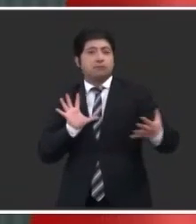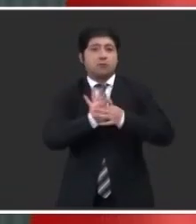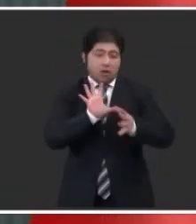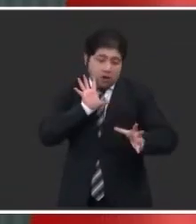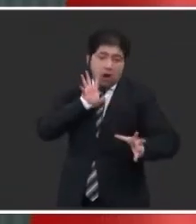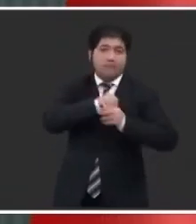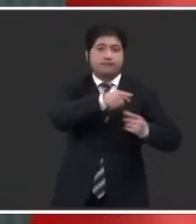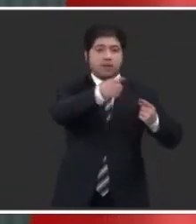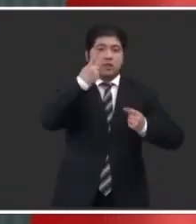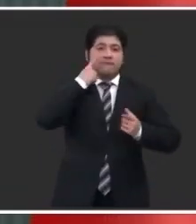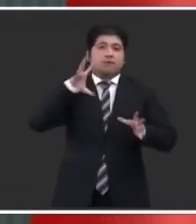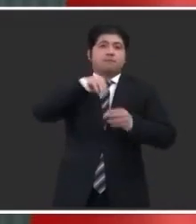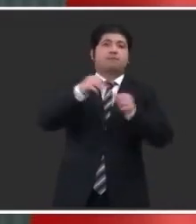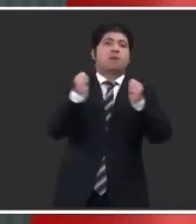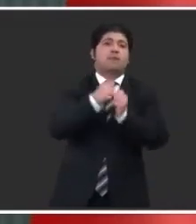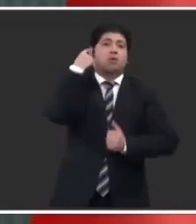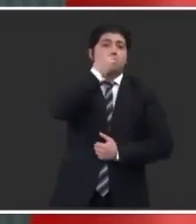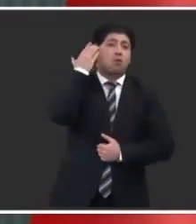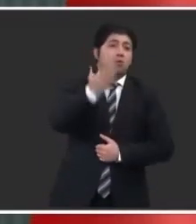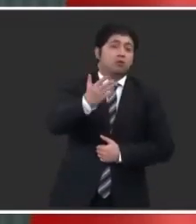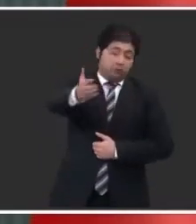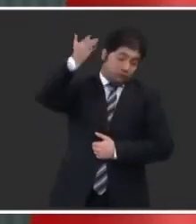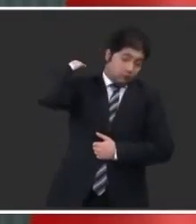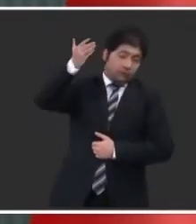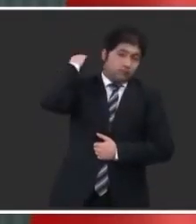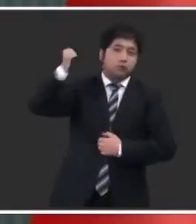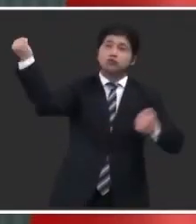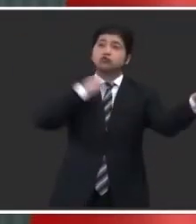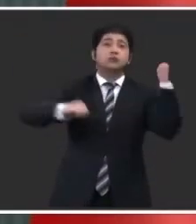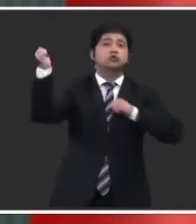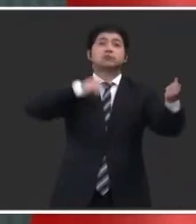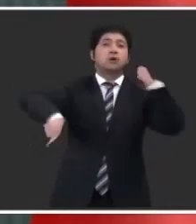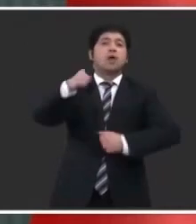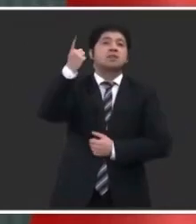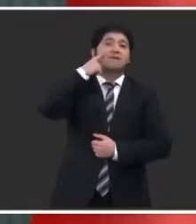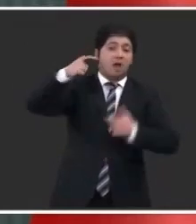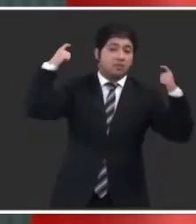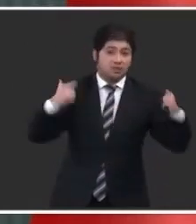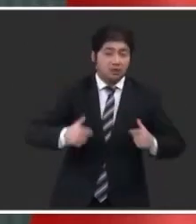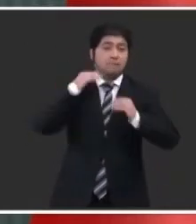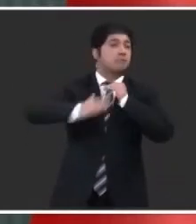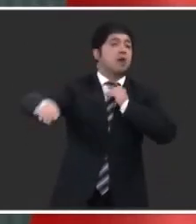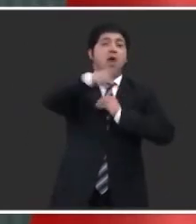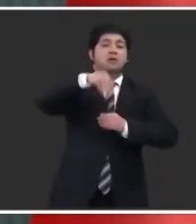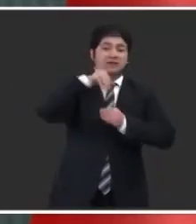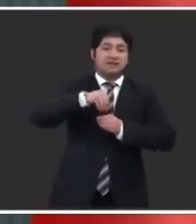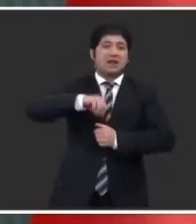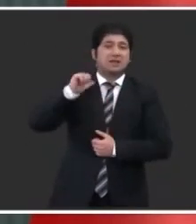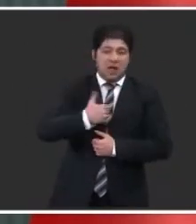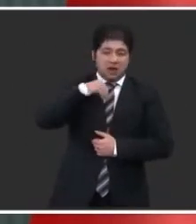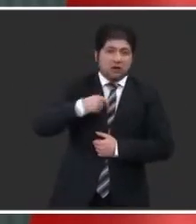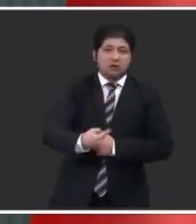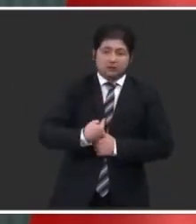bütün olması vardır geçmişte Vesayet odaklarının Devleti milletin değerlerine ve